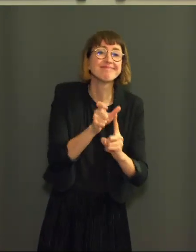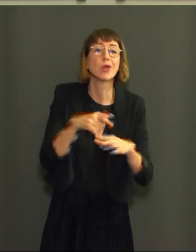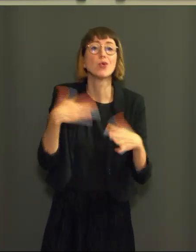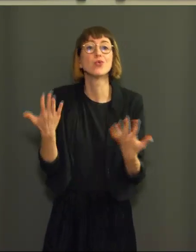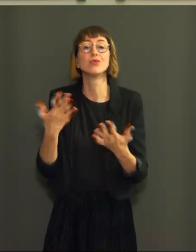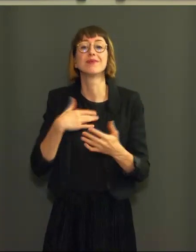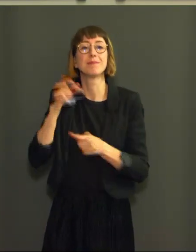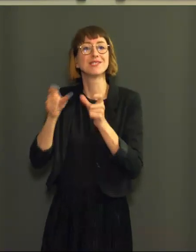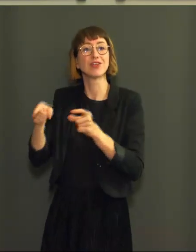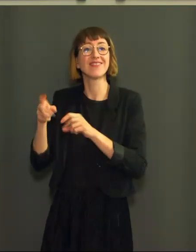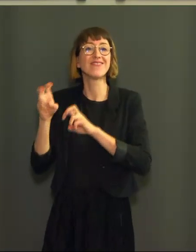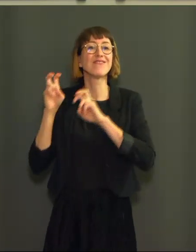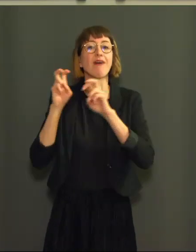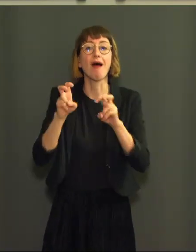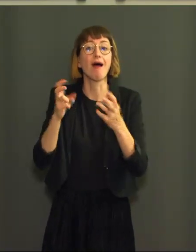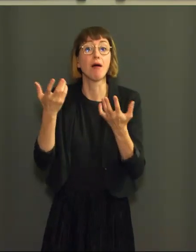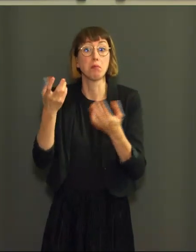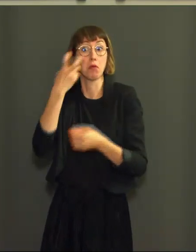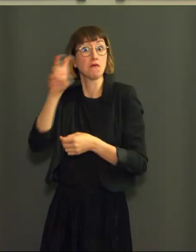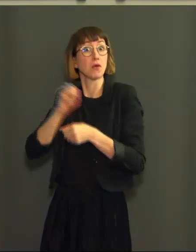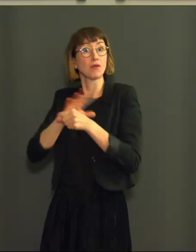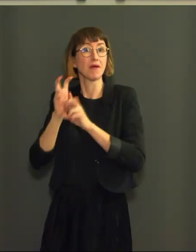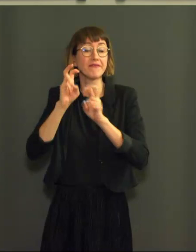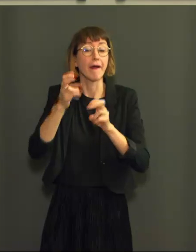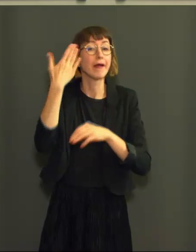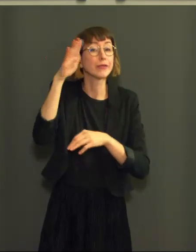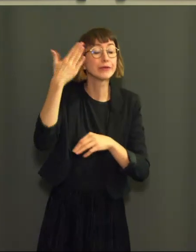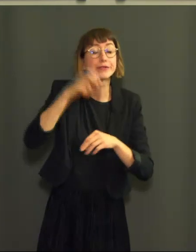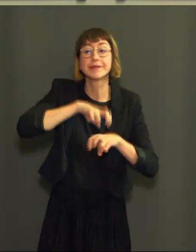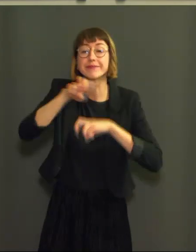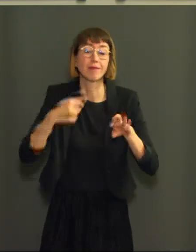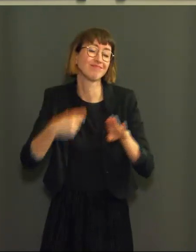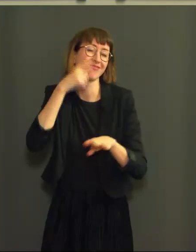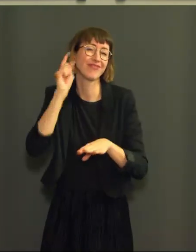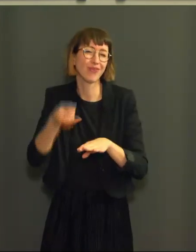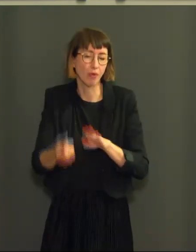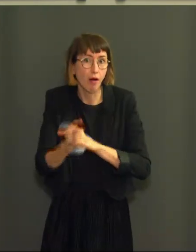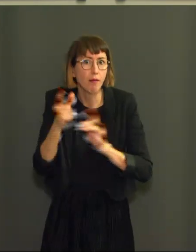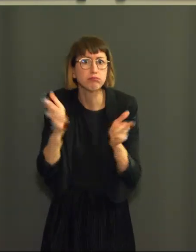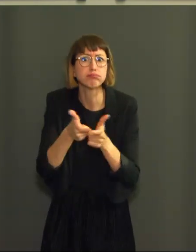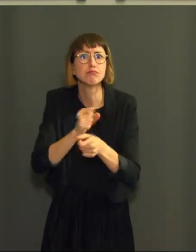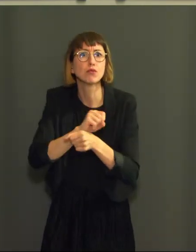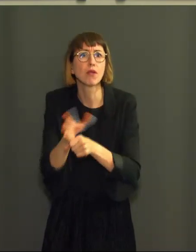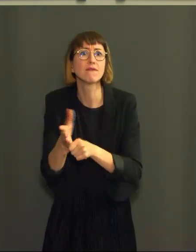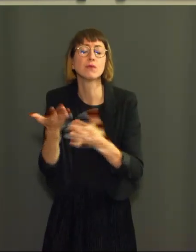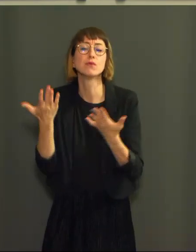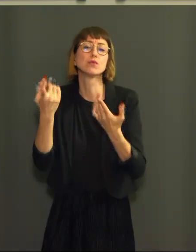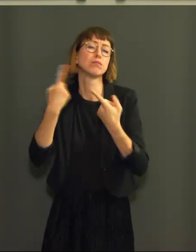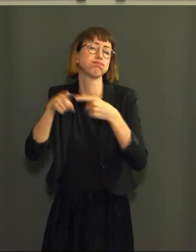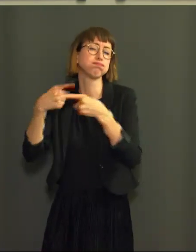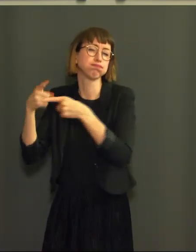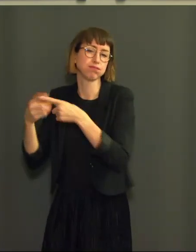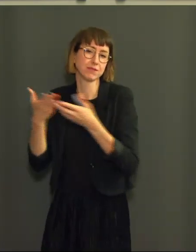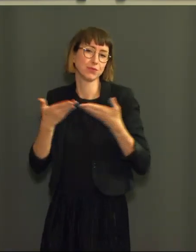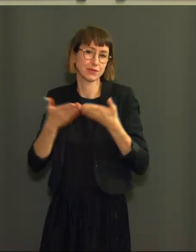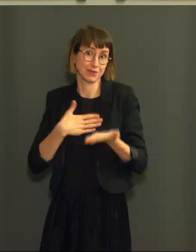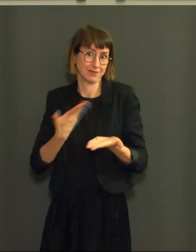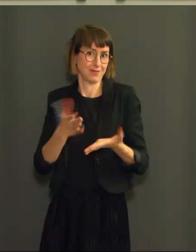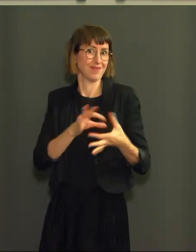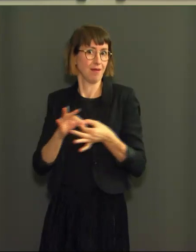ou parce que ces personnes étaient simplement des contacts à haut risque. Ceci se traduit au niveau